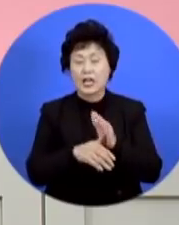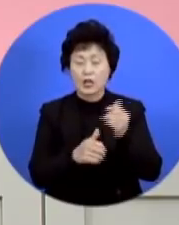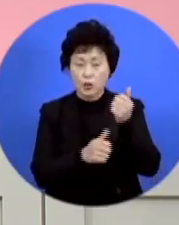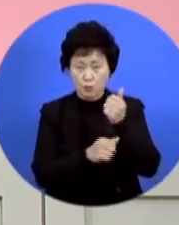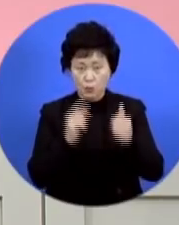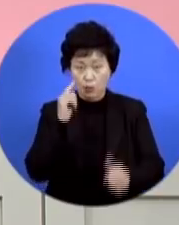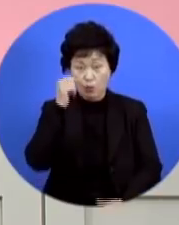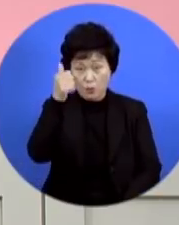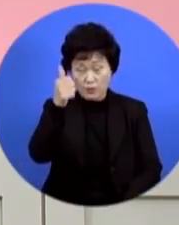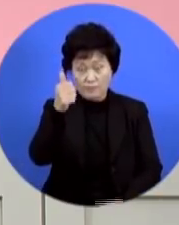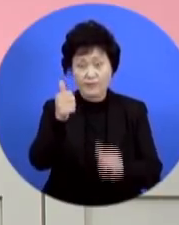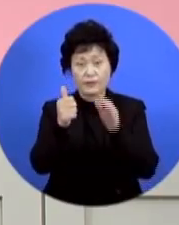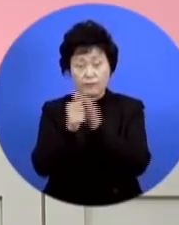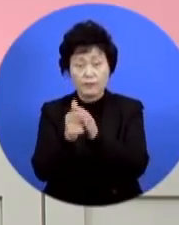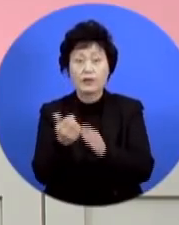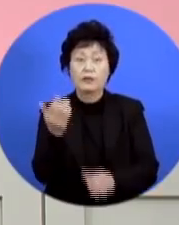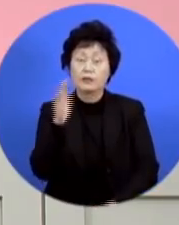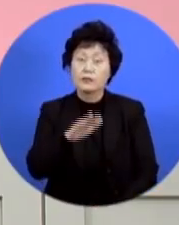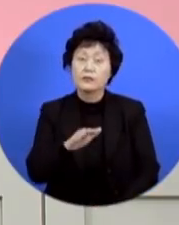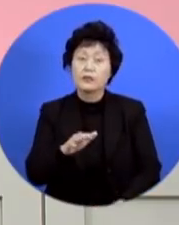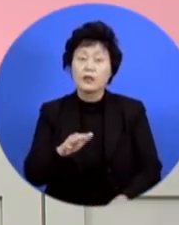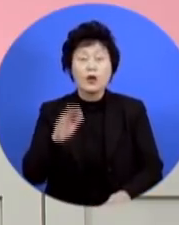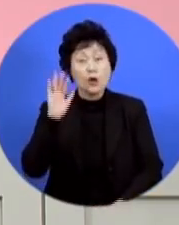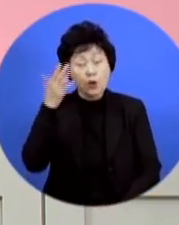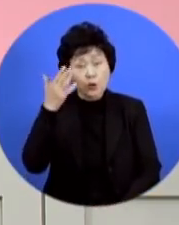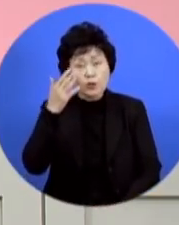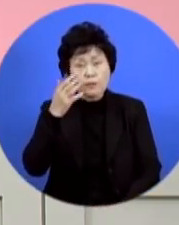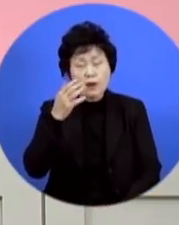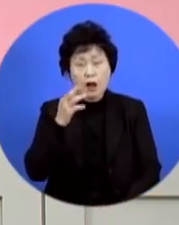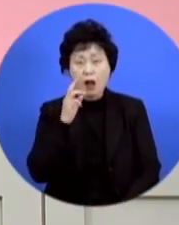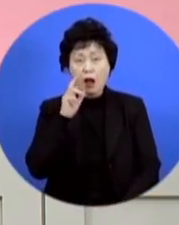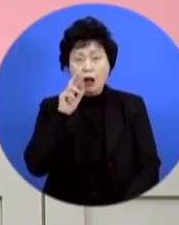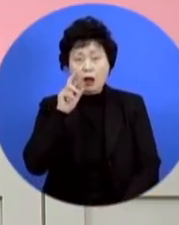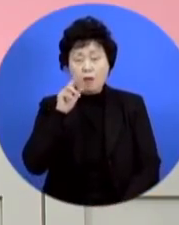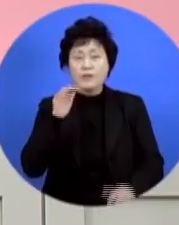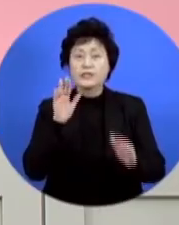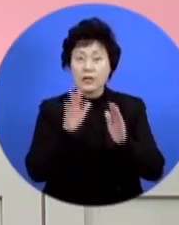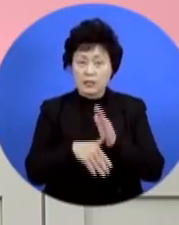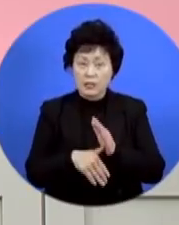이거는 비상사태인데 성도들이 넋을 놓을 정도로 지금 사는 게